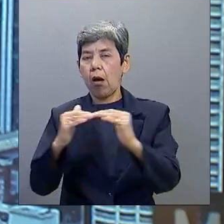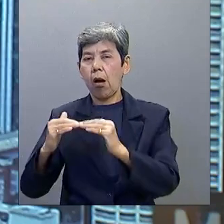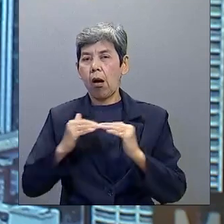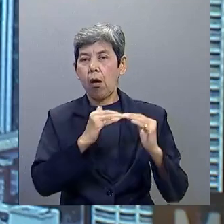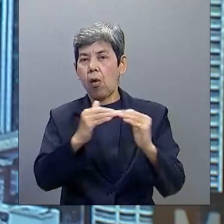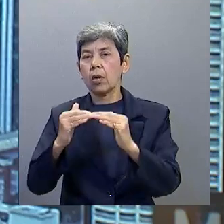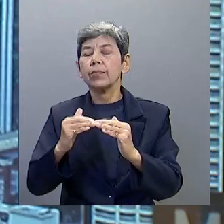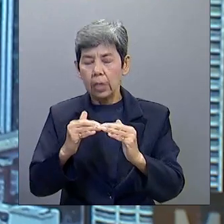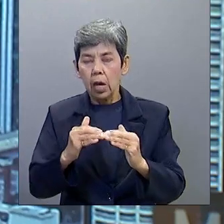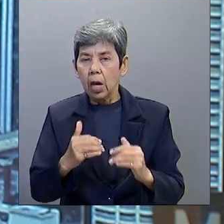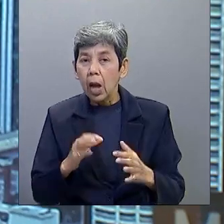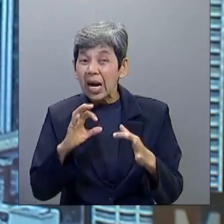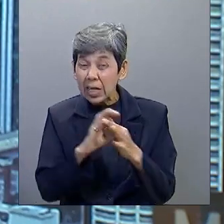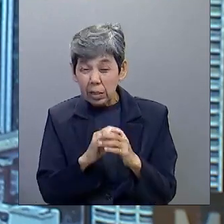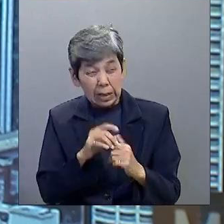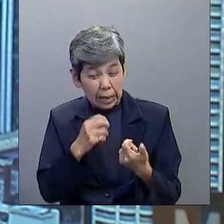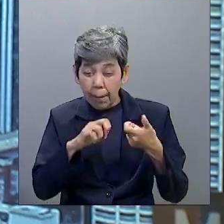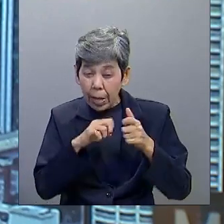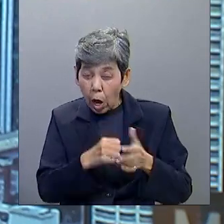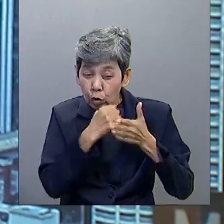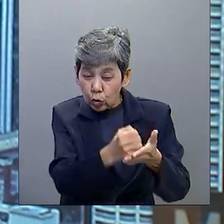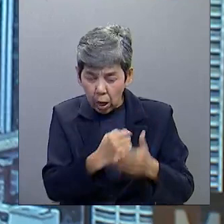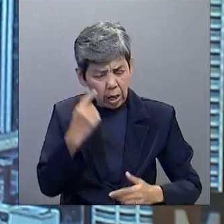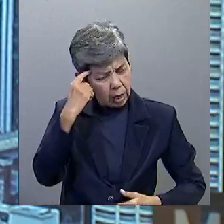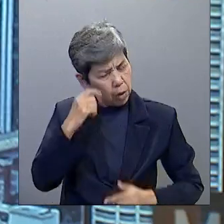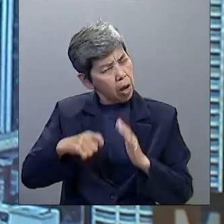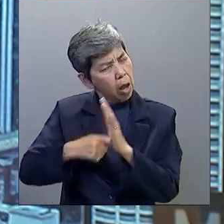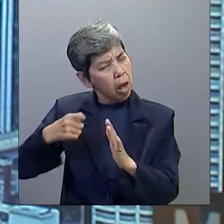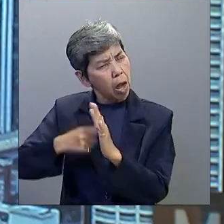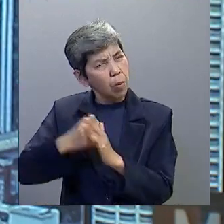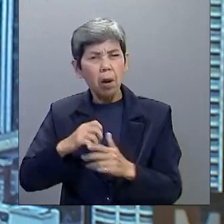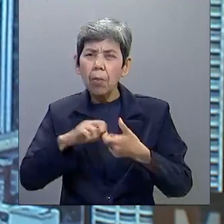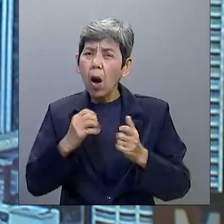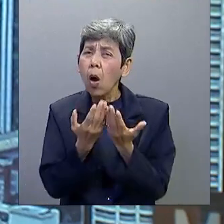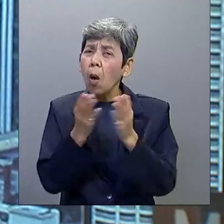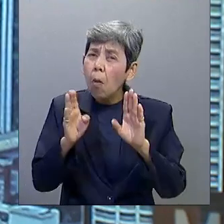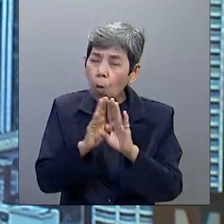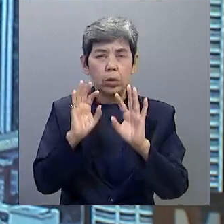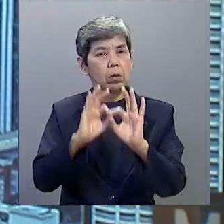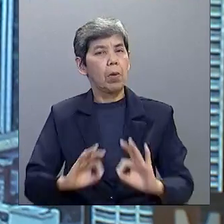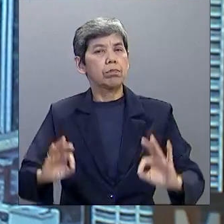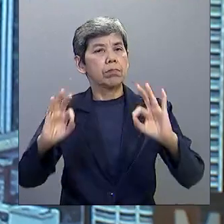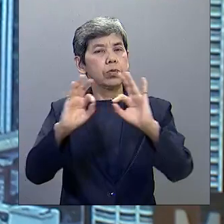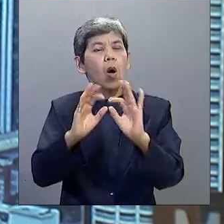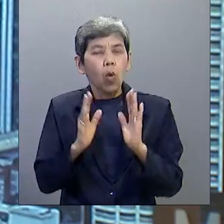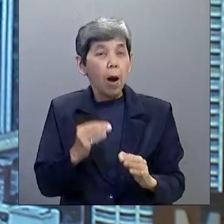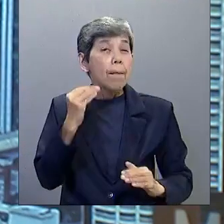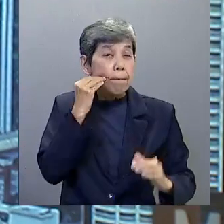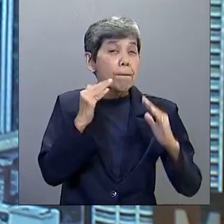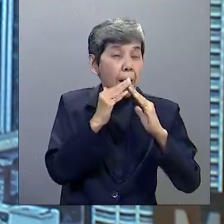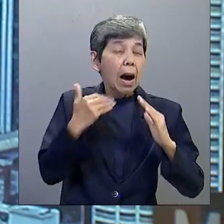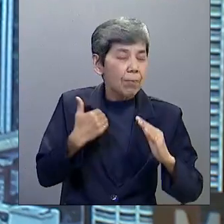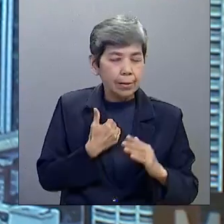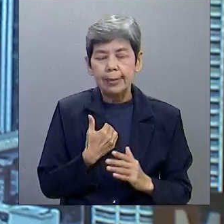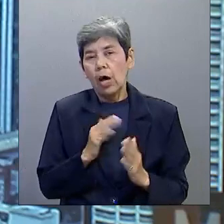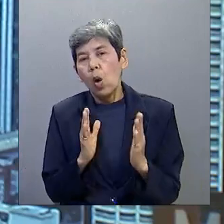ะฉะนั้นก่อนที่จะไปสู่ปลายเหตุนั้นเนี่ยกลับมามองที่ต้นเหตุค่ะว่าพื้นฐานครอบครัวคือสิ่งสำคัญค่ะบางคนมีบ้านอยู่ก็จริงแ